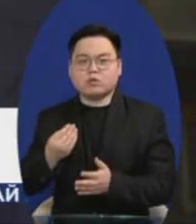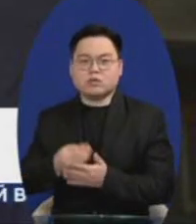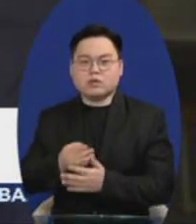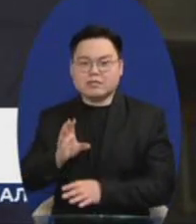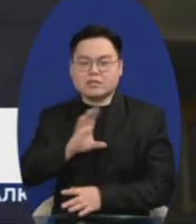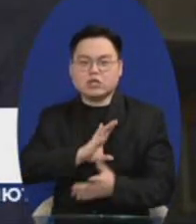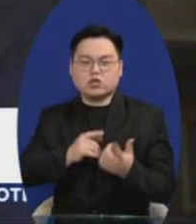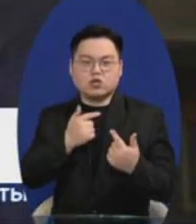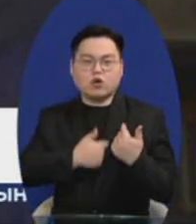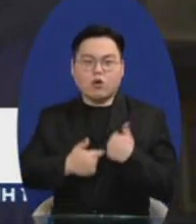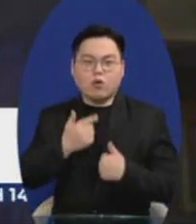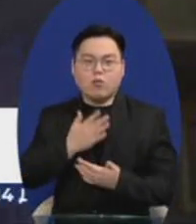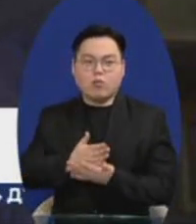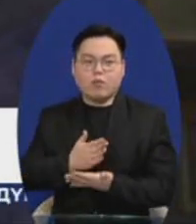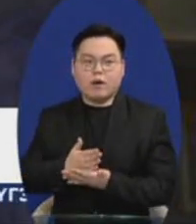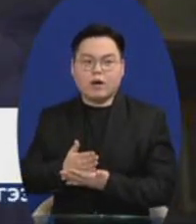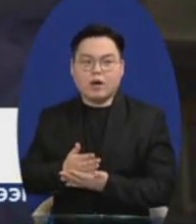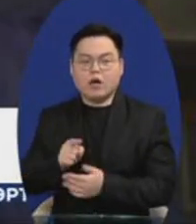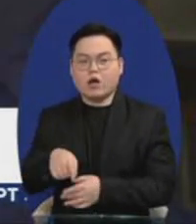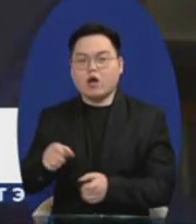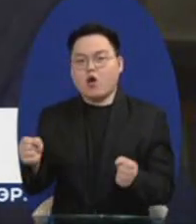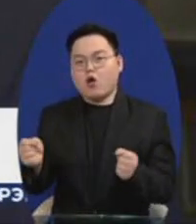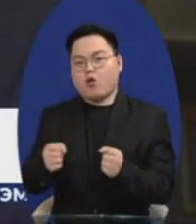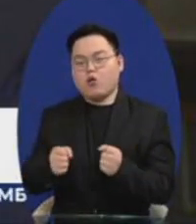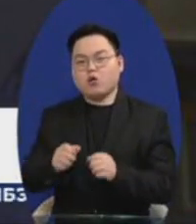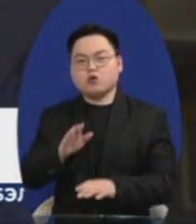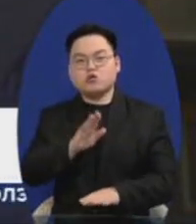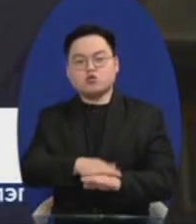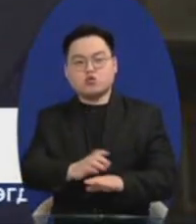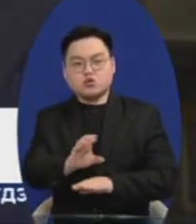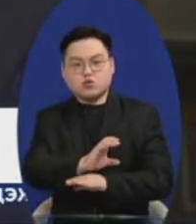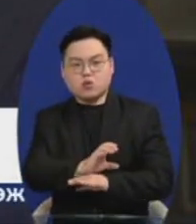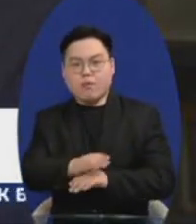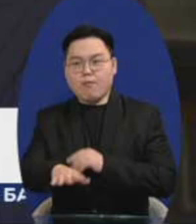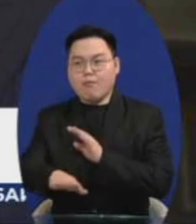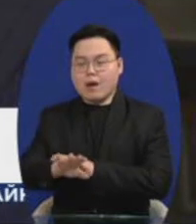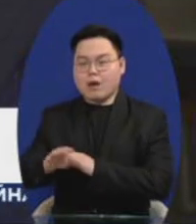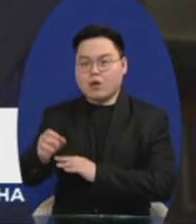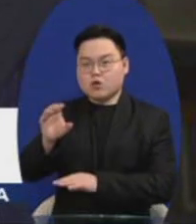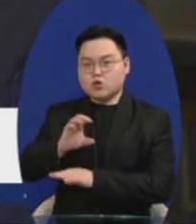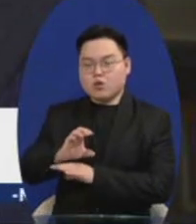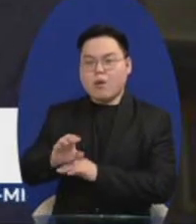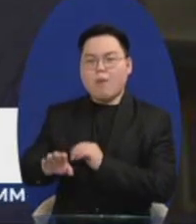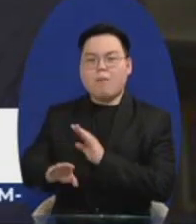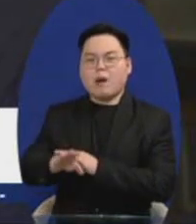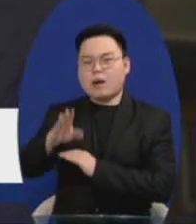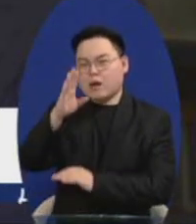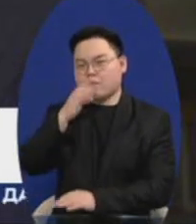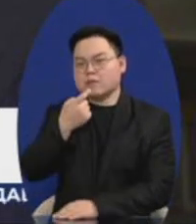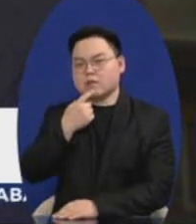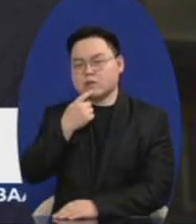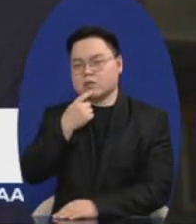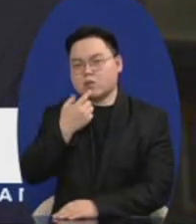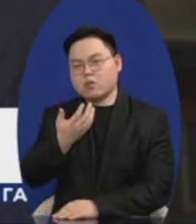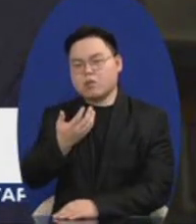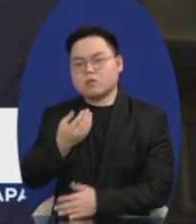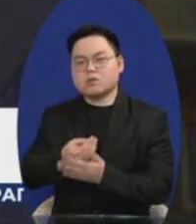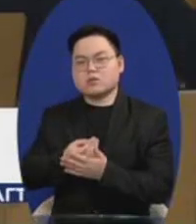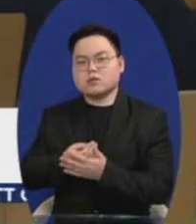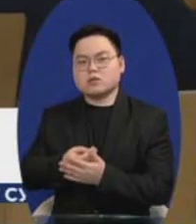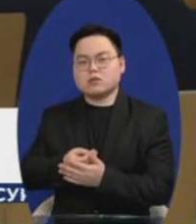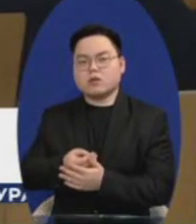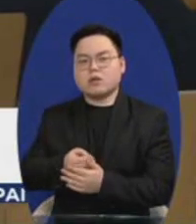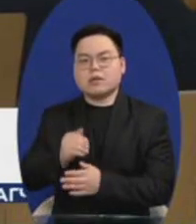юуны хувьд бол ерөнхийдөө үйлчлэлтийн хувьд зүүнтлийн сумд аваад бол арай гайгүй байна. Ингээд даваад гарч байхаа гэсэн юм итгэлтэй байх